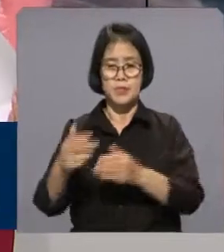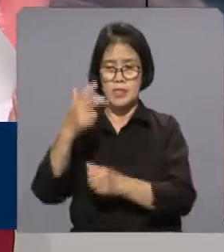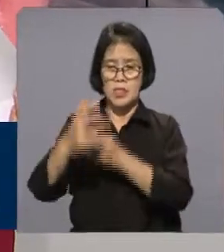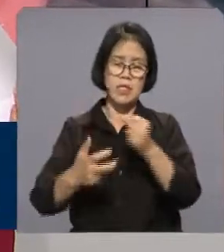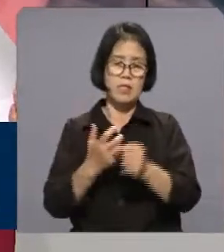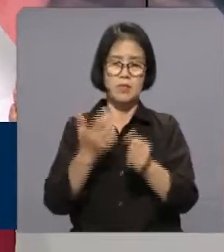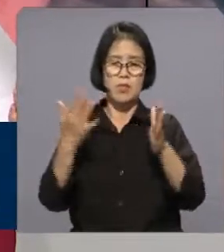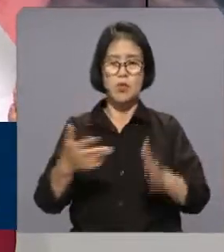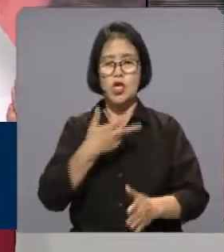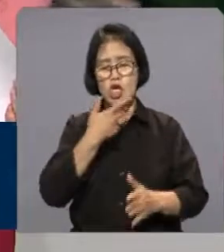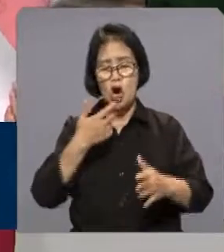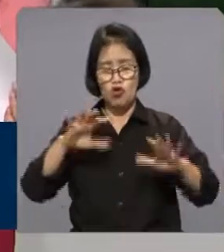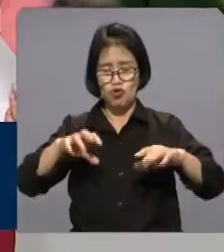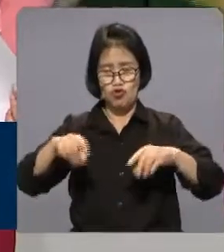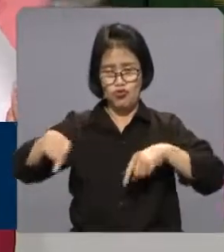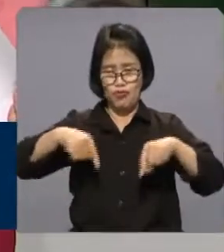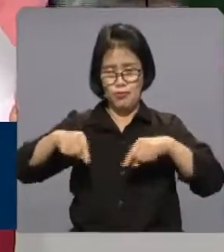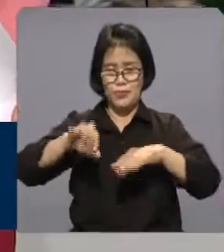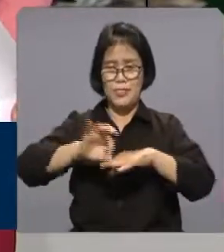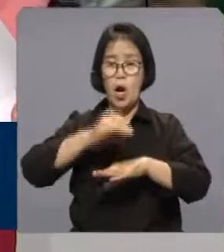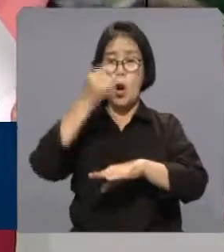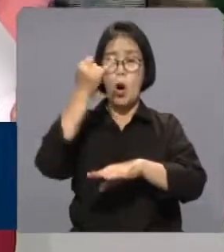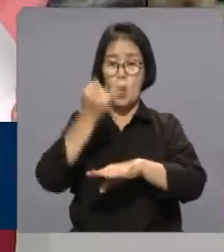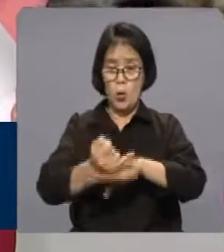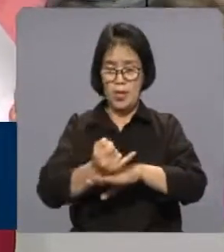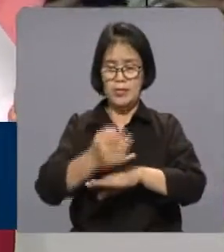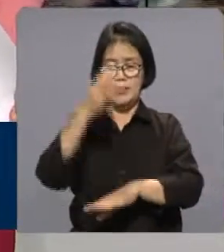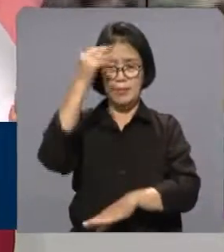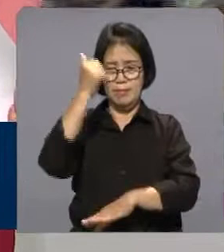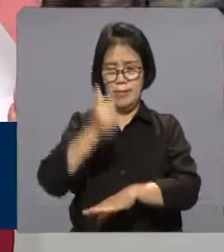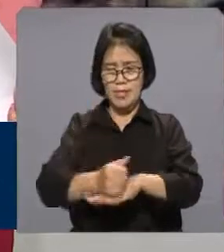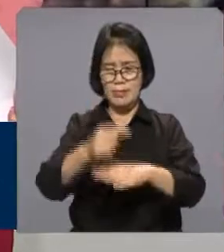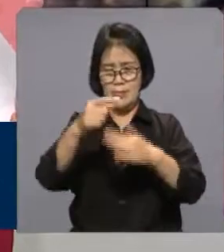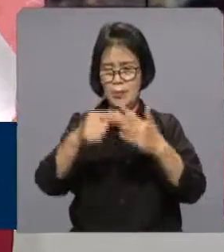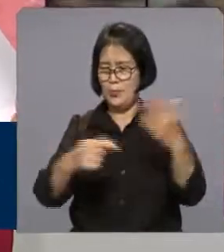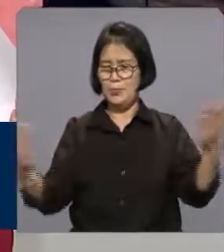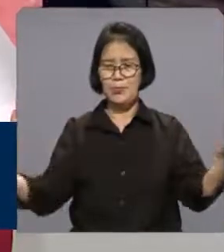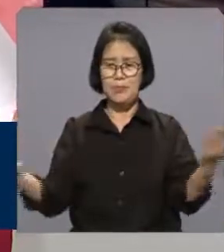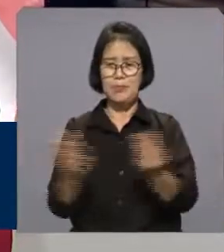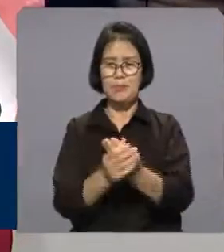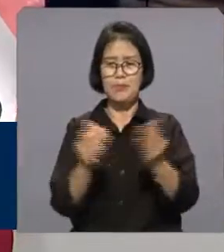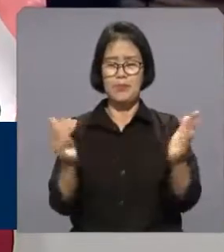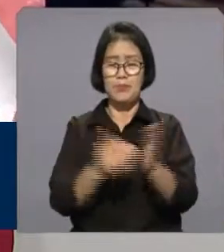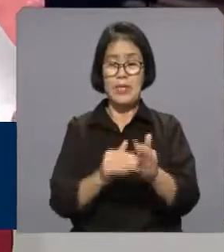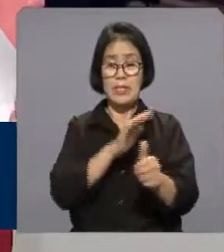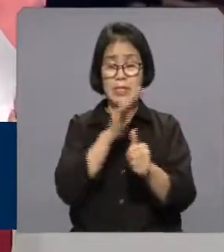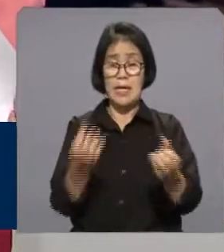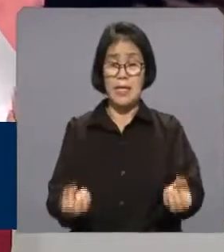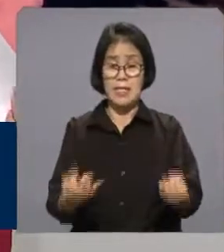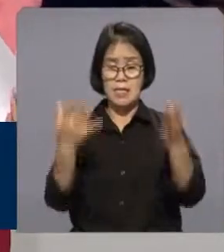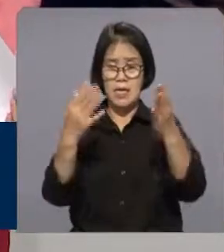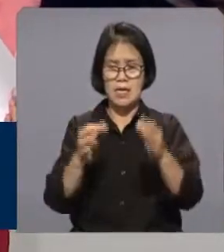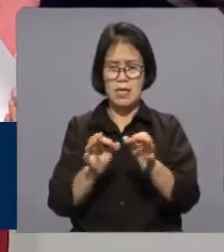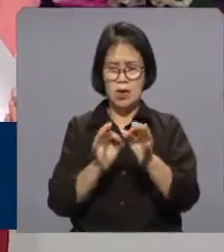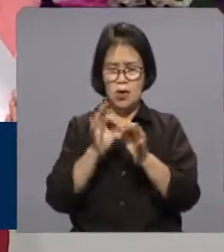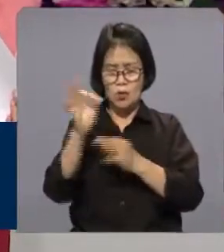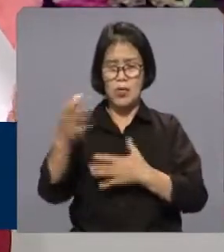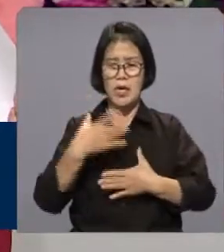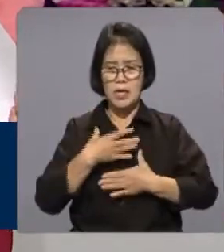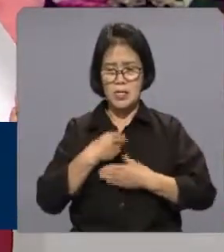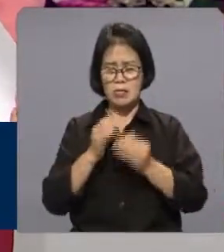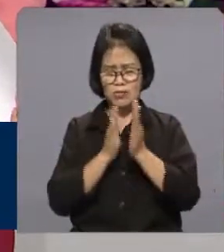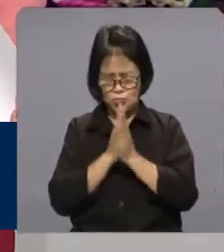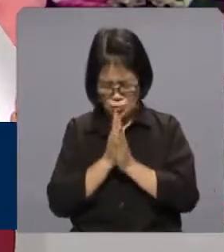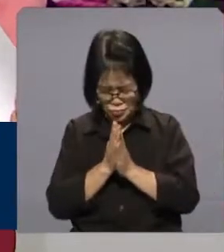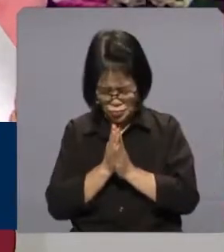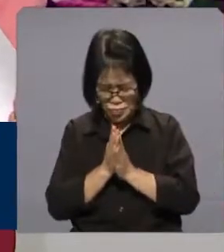70년간 영국을 통치해온 엘리자베스 2세 여왕이 마지막 여정을 마쳤습니다. 장례식에는 여왕의 영원한 안식을 염원하는